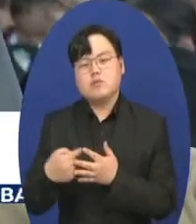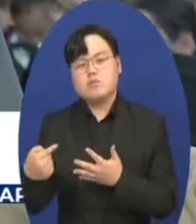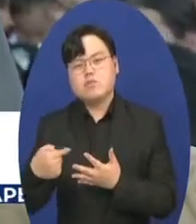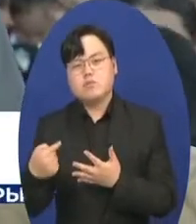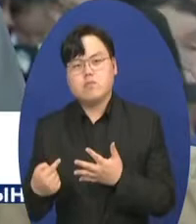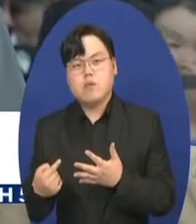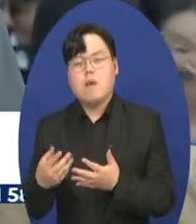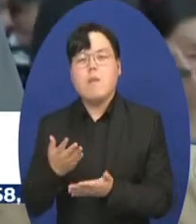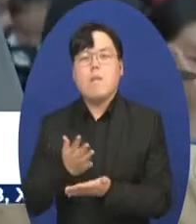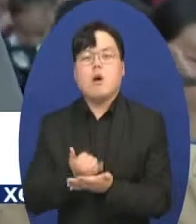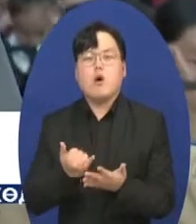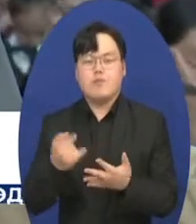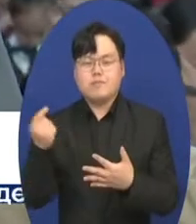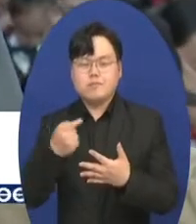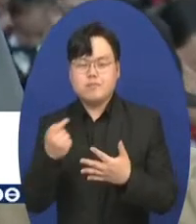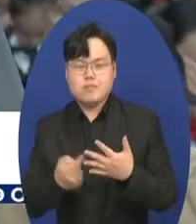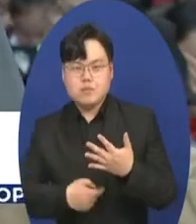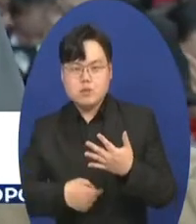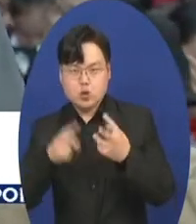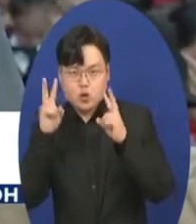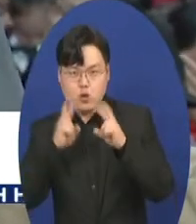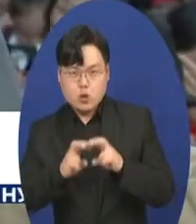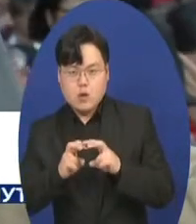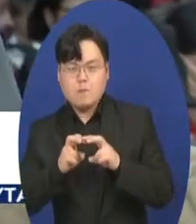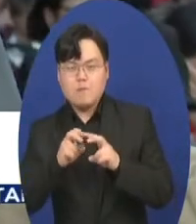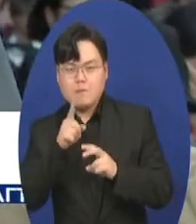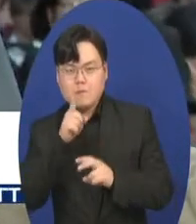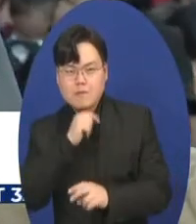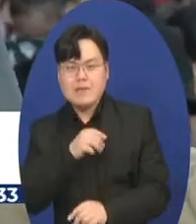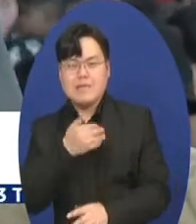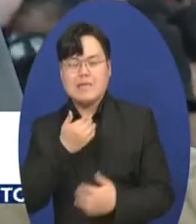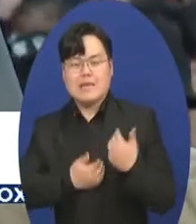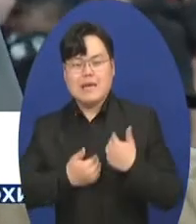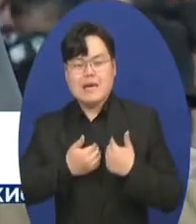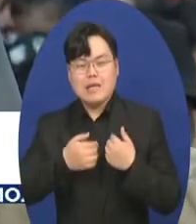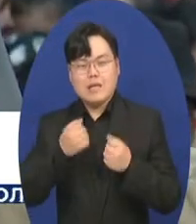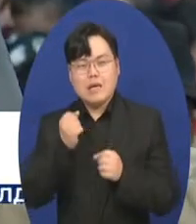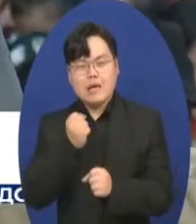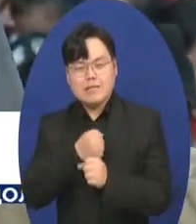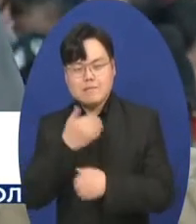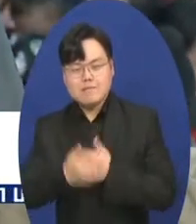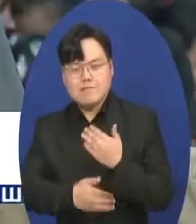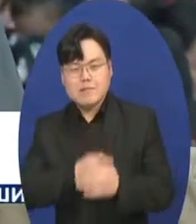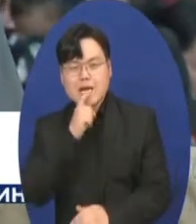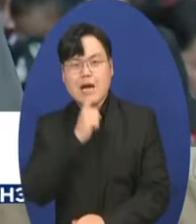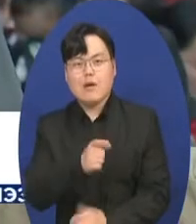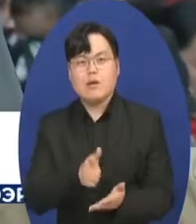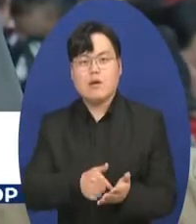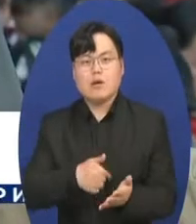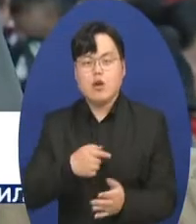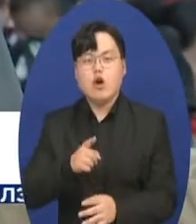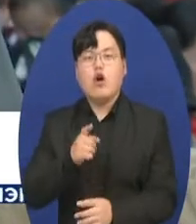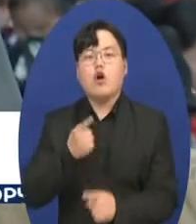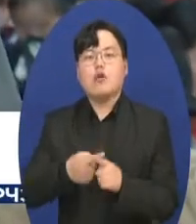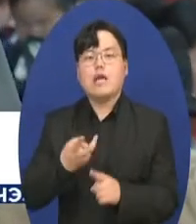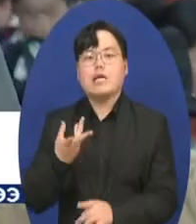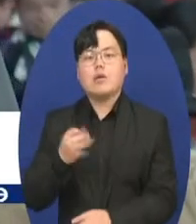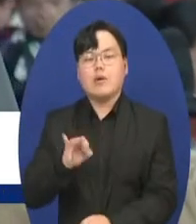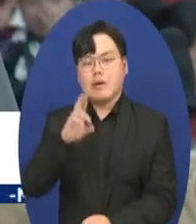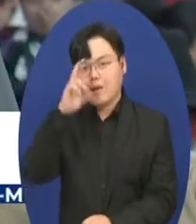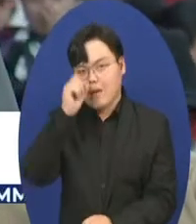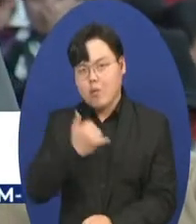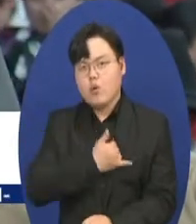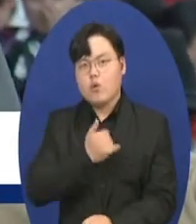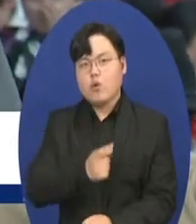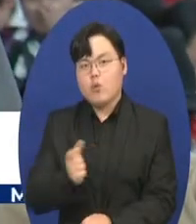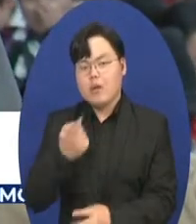бас судалдаж үзэх яаралтай одоо бас хариу одоо өгөх юм ад чиглэл бас өдөөч хямны өдрөд готоор ярьж байгаа бас тодорхой